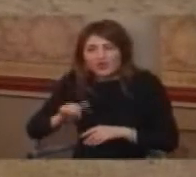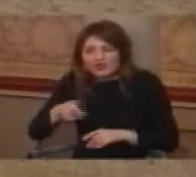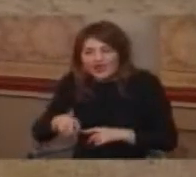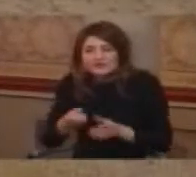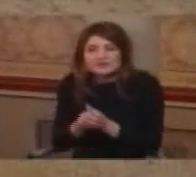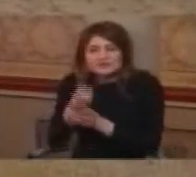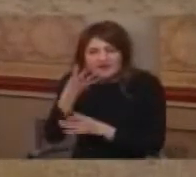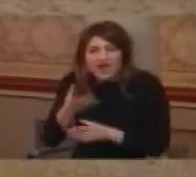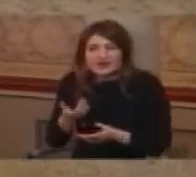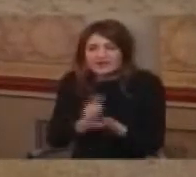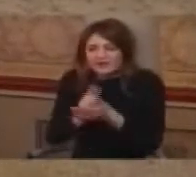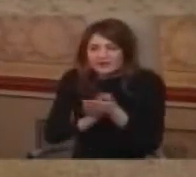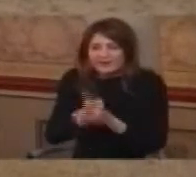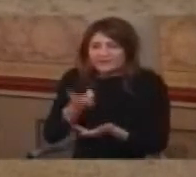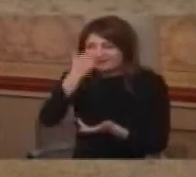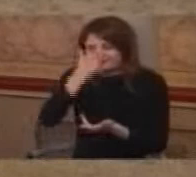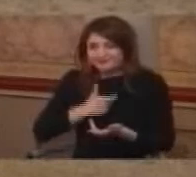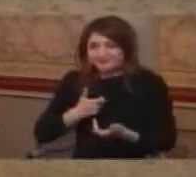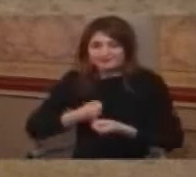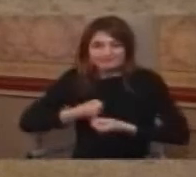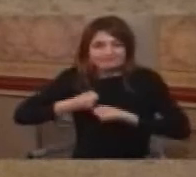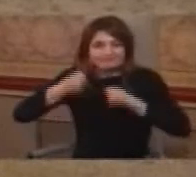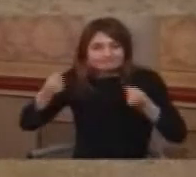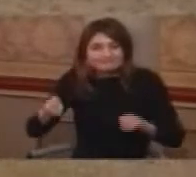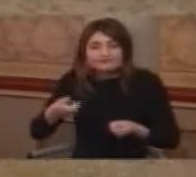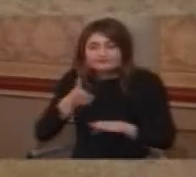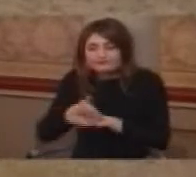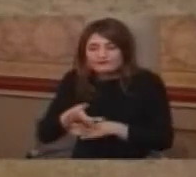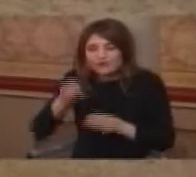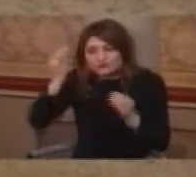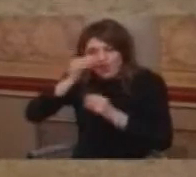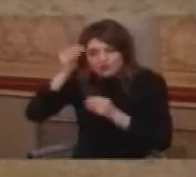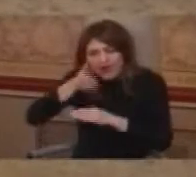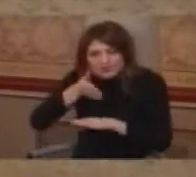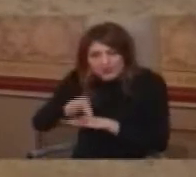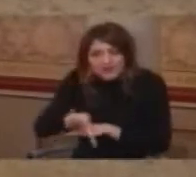vrijeme formiranja ličnosti, dakle kroz fazu obrazovanja